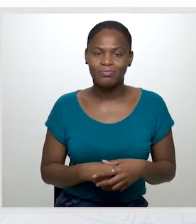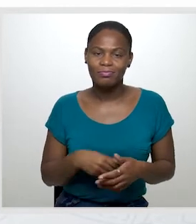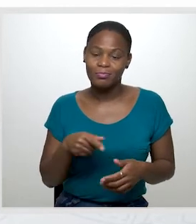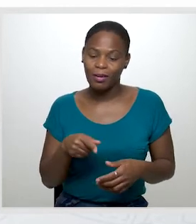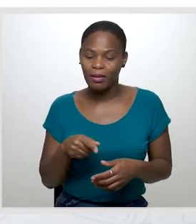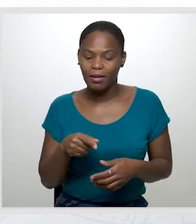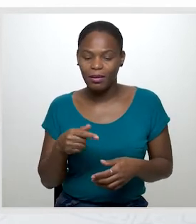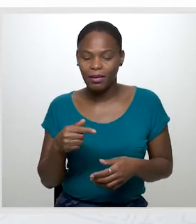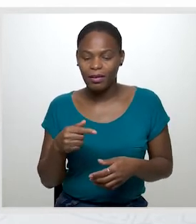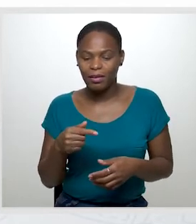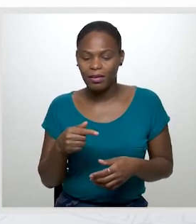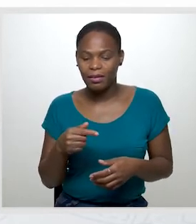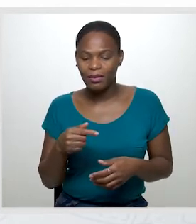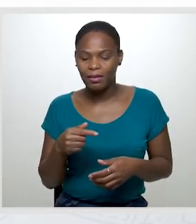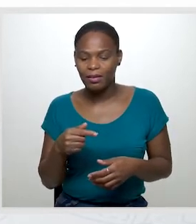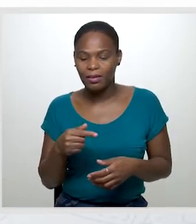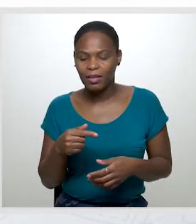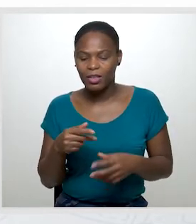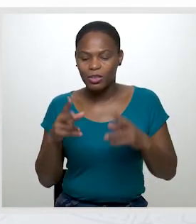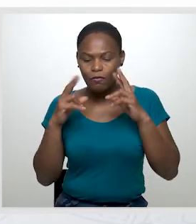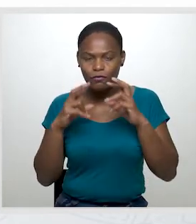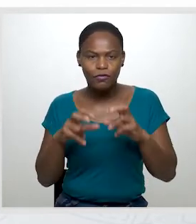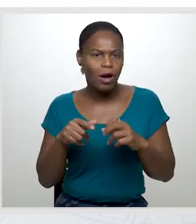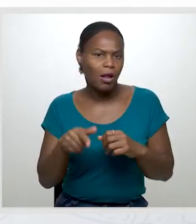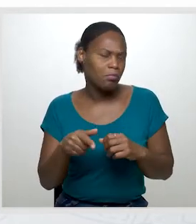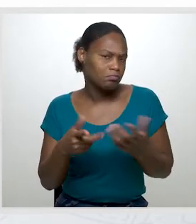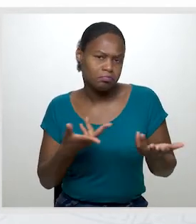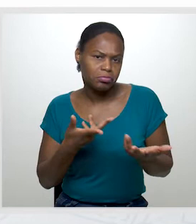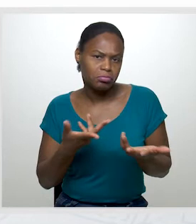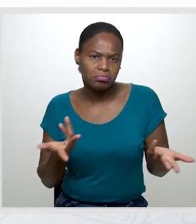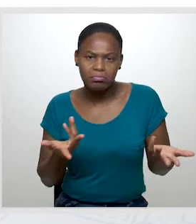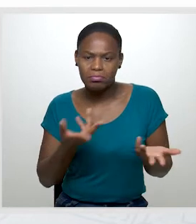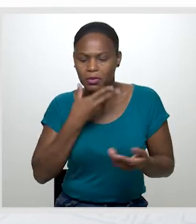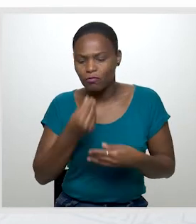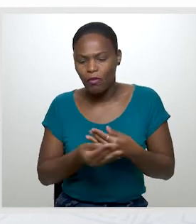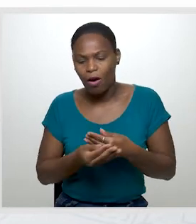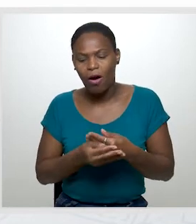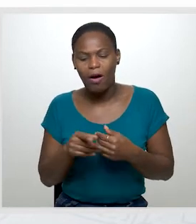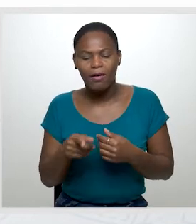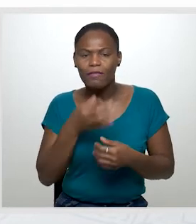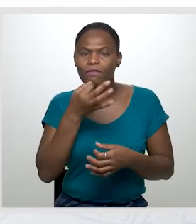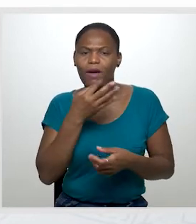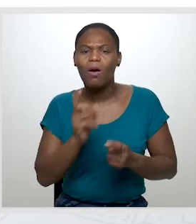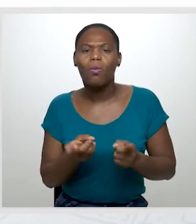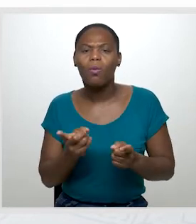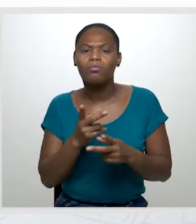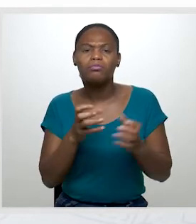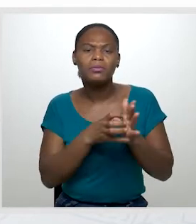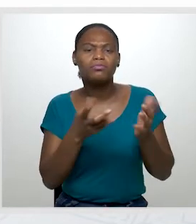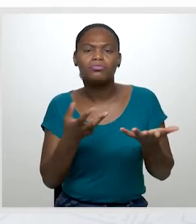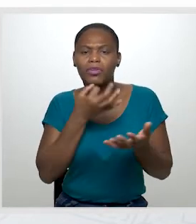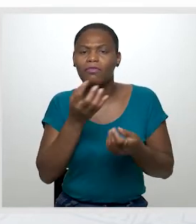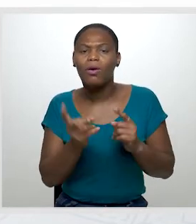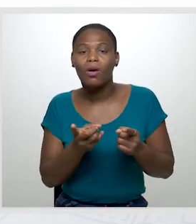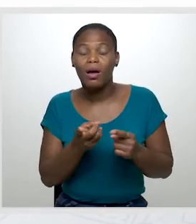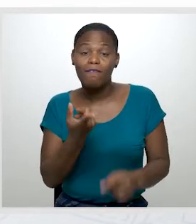Ah, les jeunes ont bousculé cette vieille dame. Oui. On parle de quoi ici?